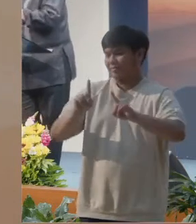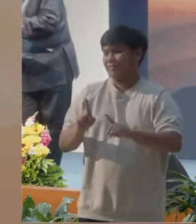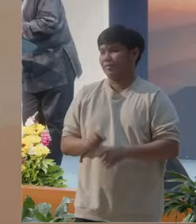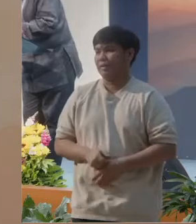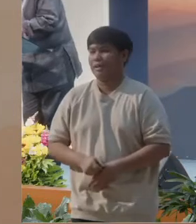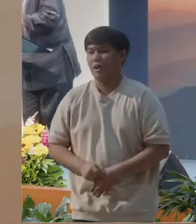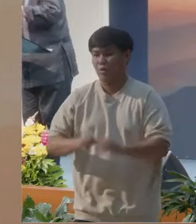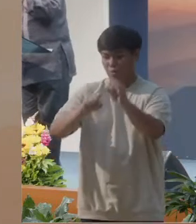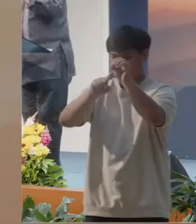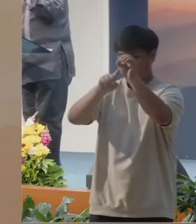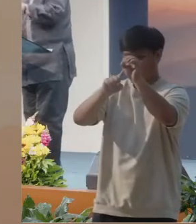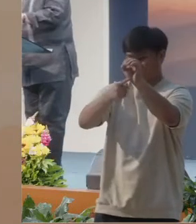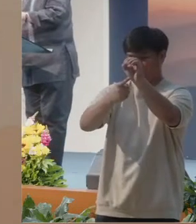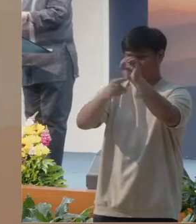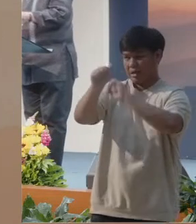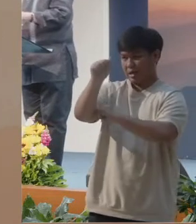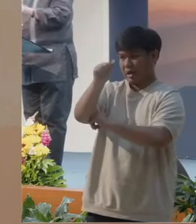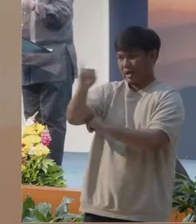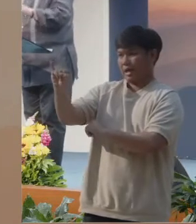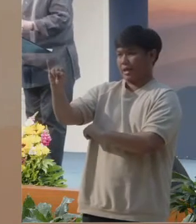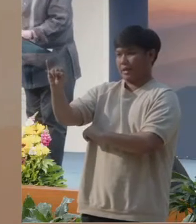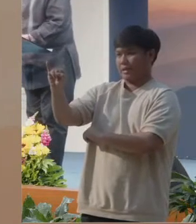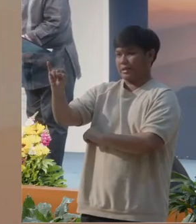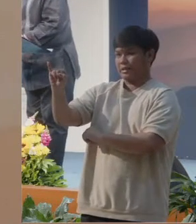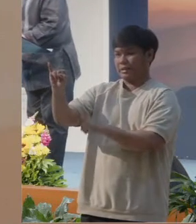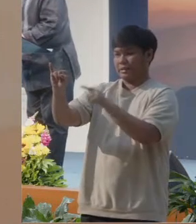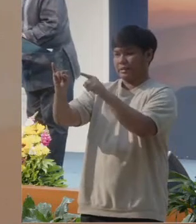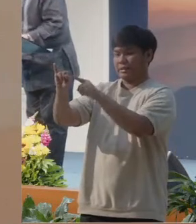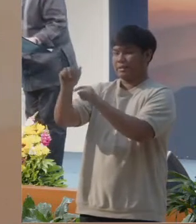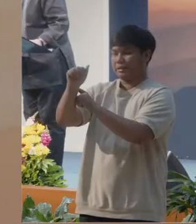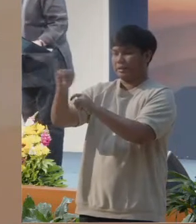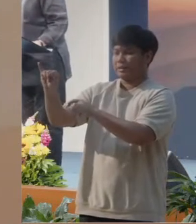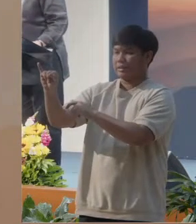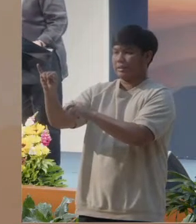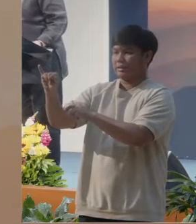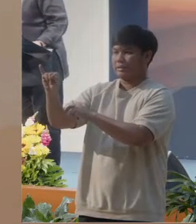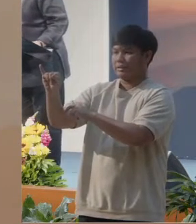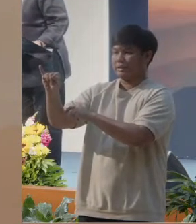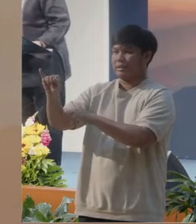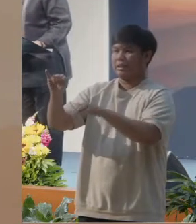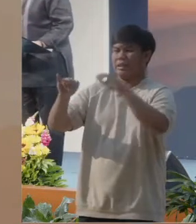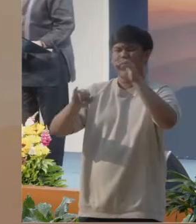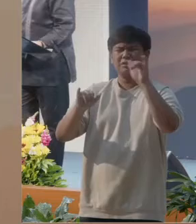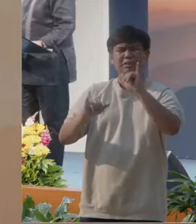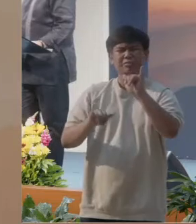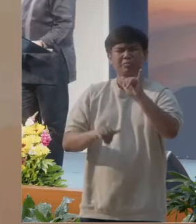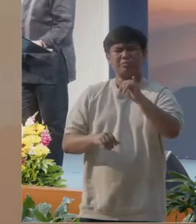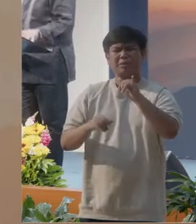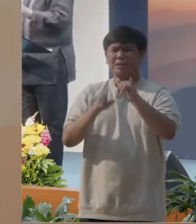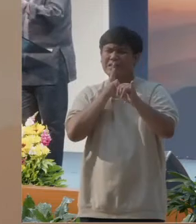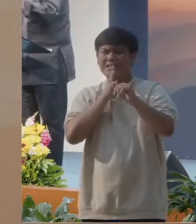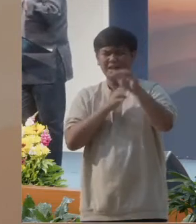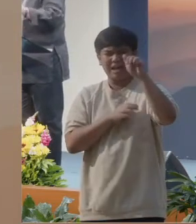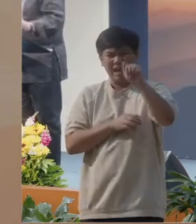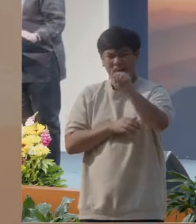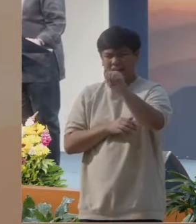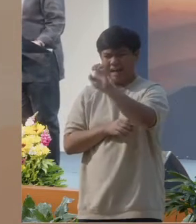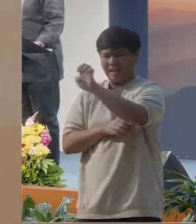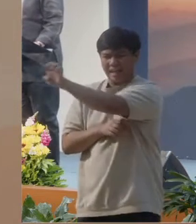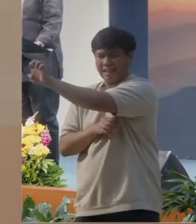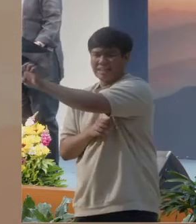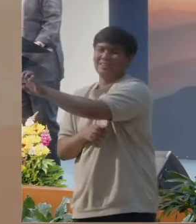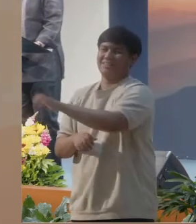ang original sa Hebrew? Ang original po sa Hebrew ay Ai. Sa